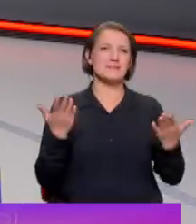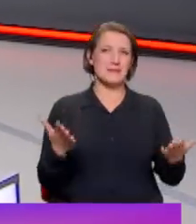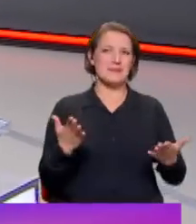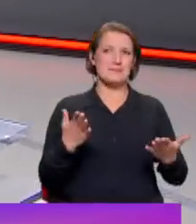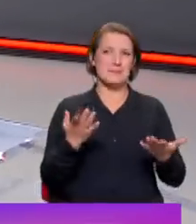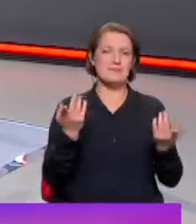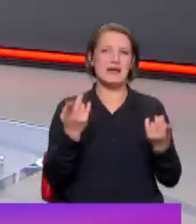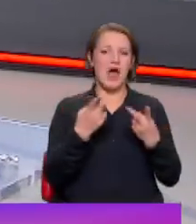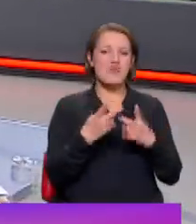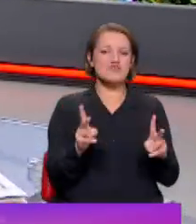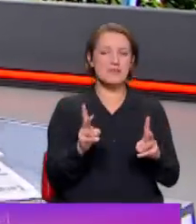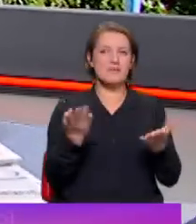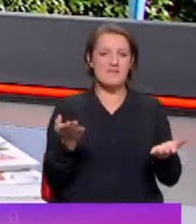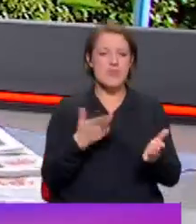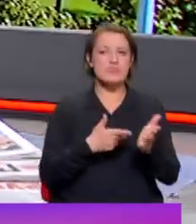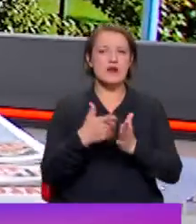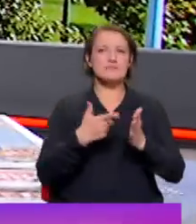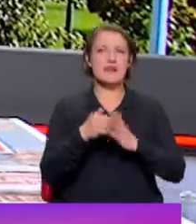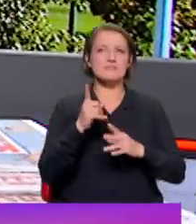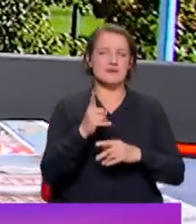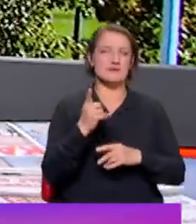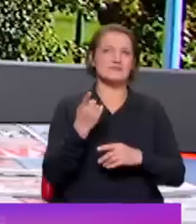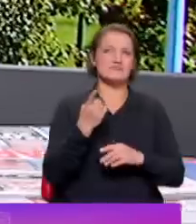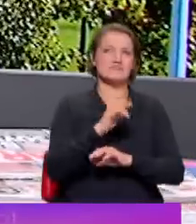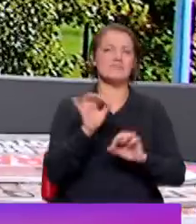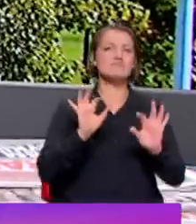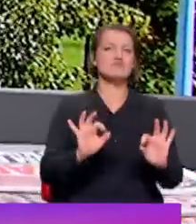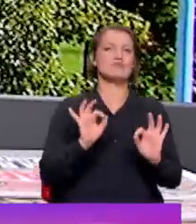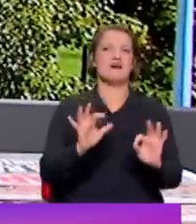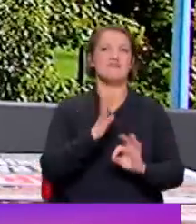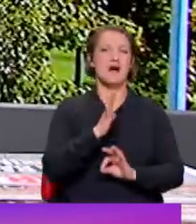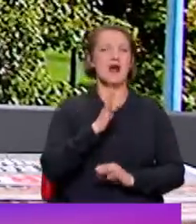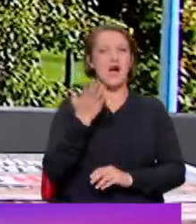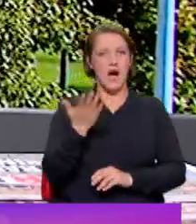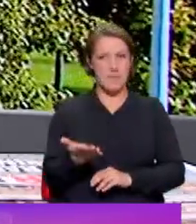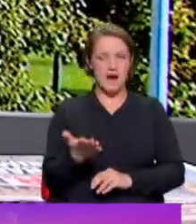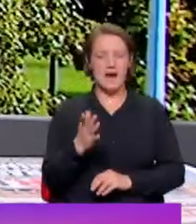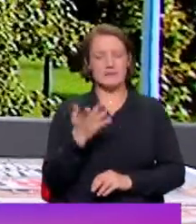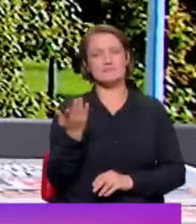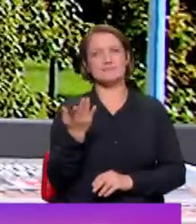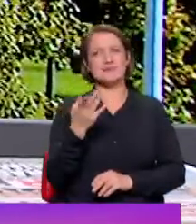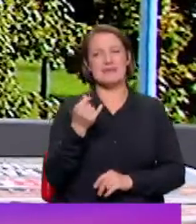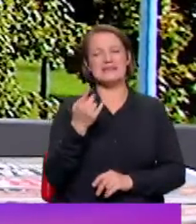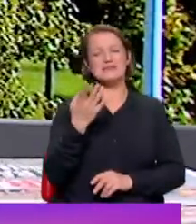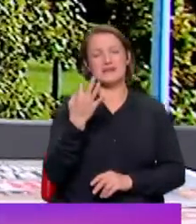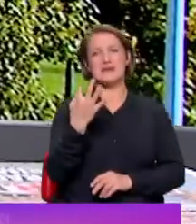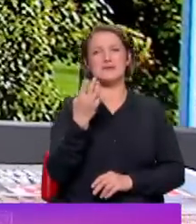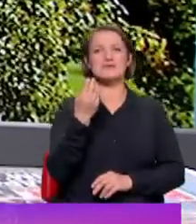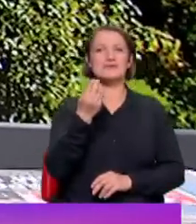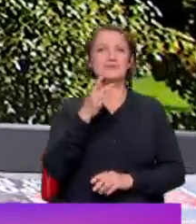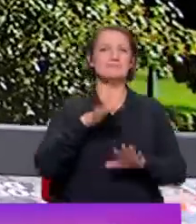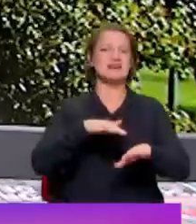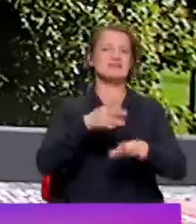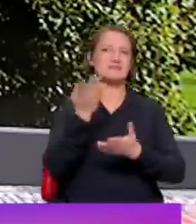biyolojik bir açıklaması ve tarımsal bir faturası var muhakkak ama yine de nispeten sevimli bir böcek baskını